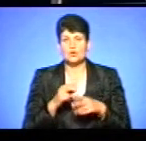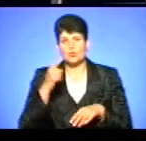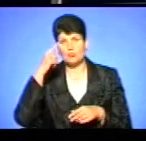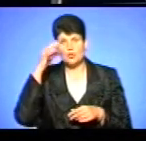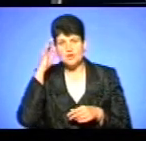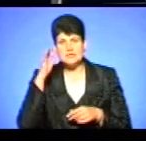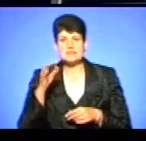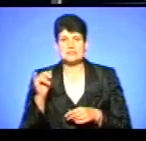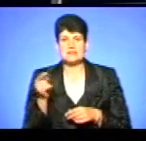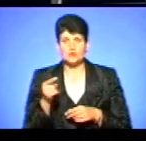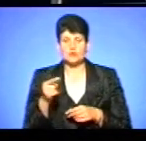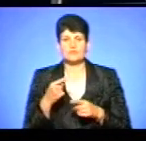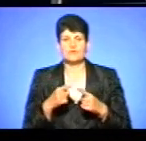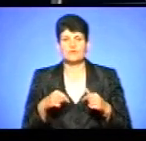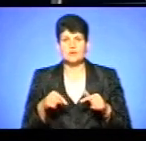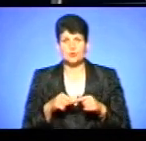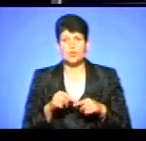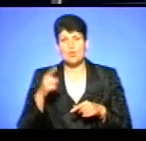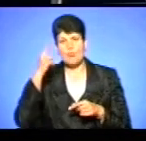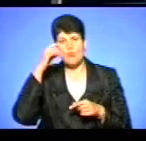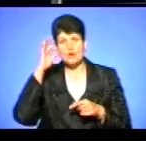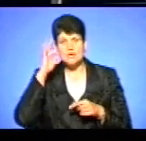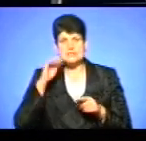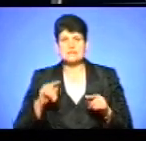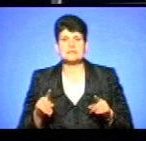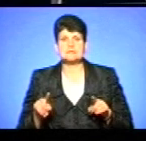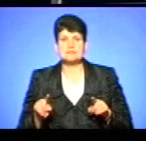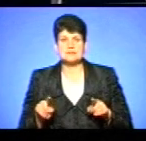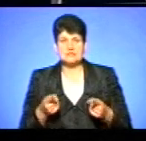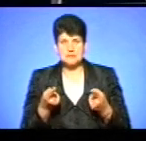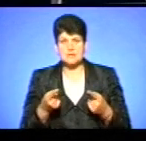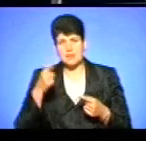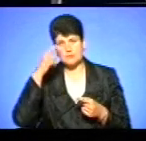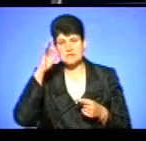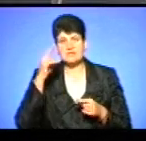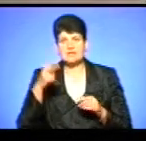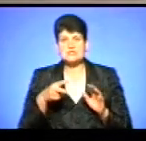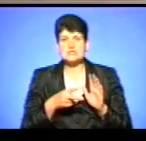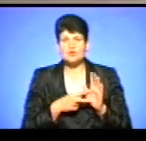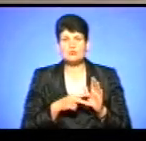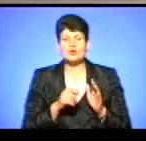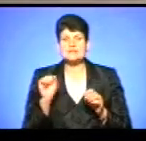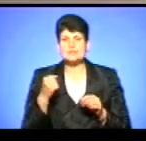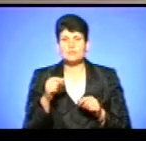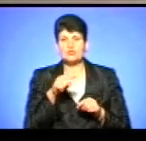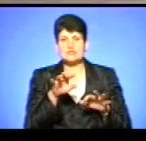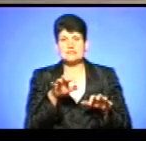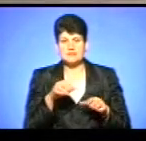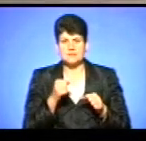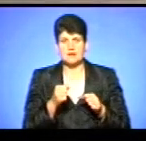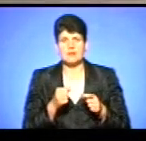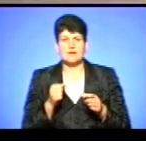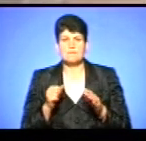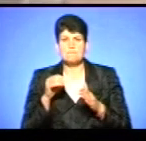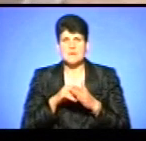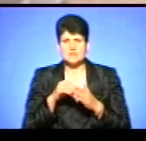відділу превенції Тернопільського відділку поліції затримали поліцейських 27 серпня. У них вилучили набої різного